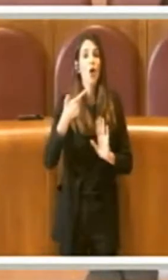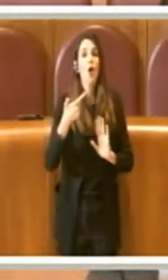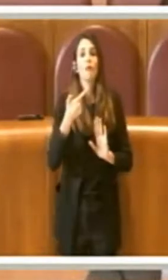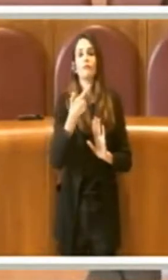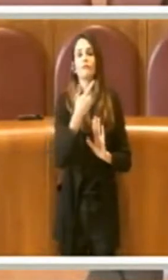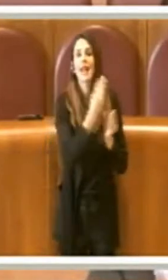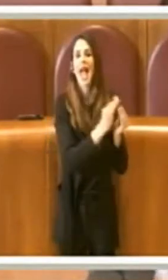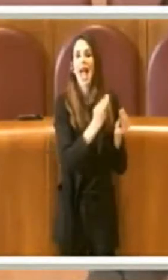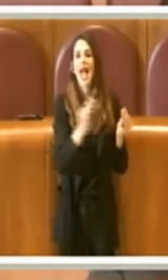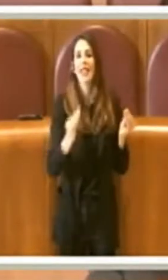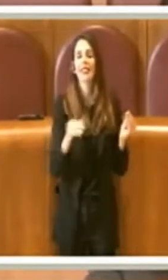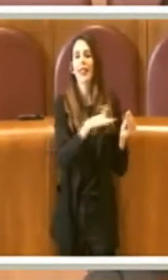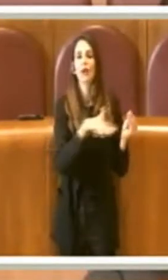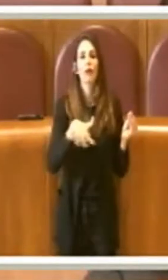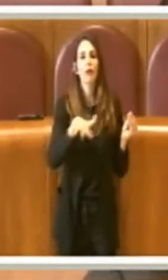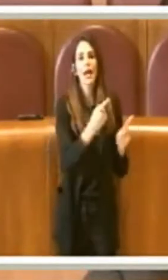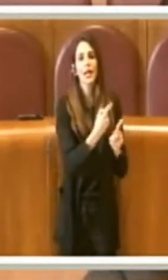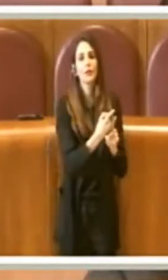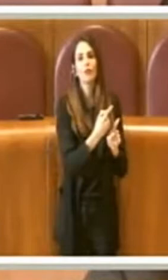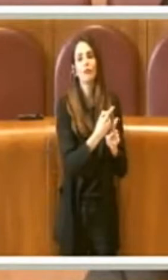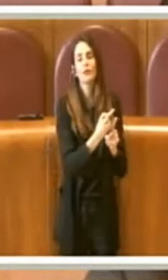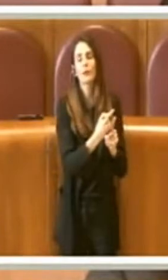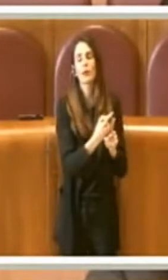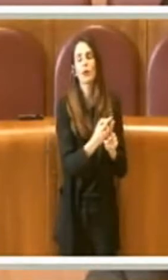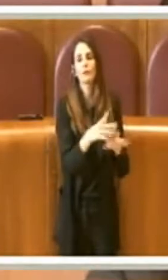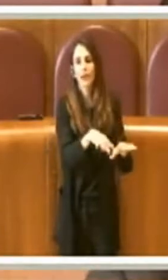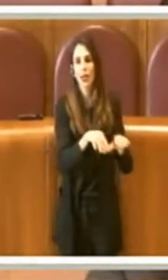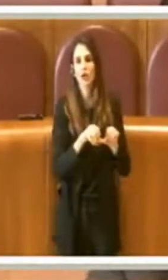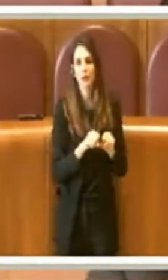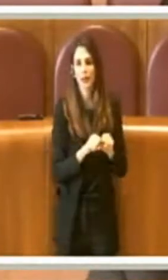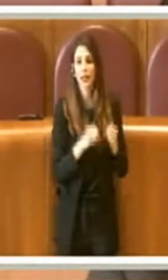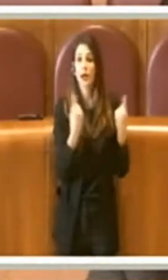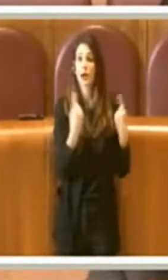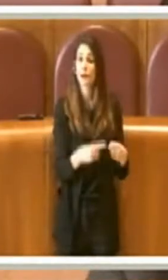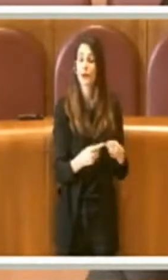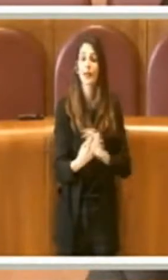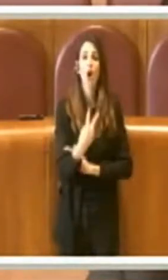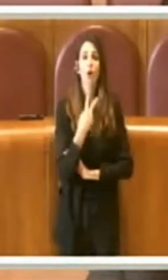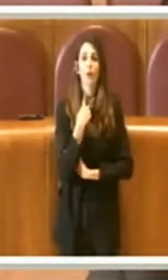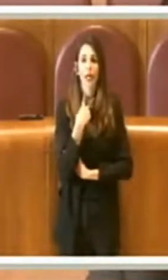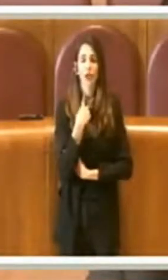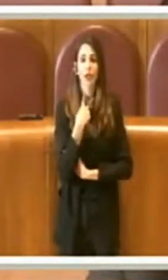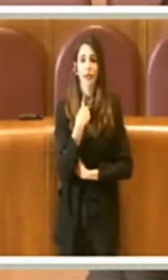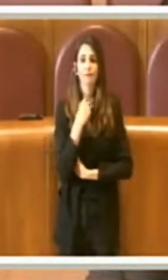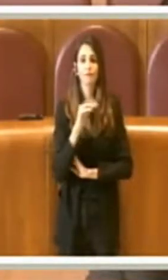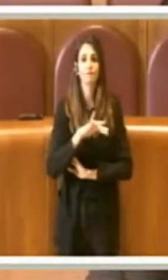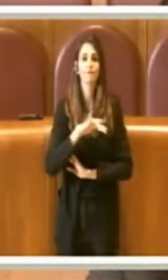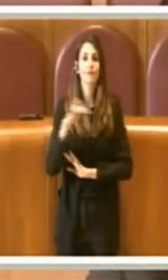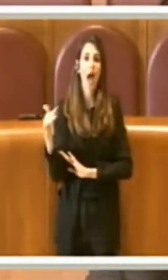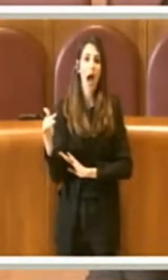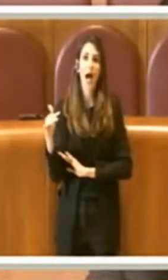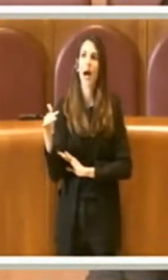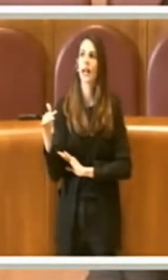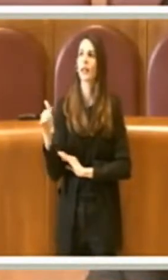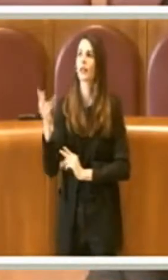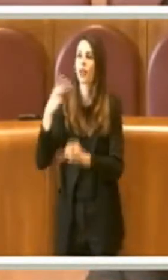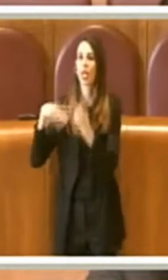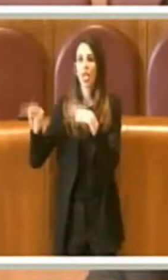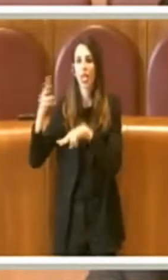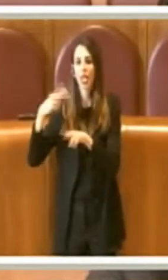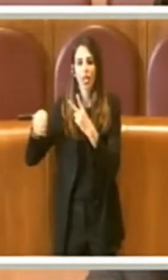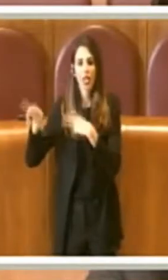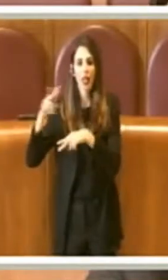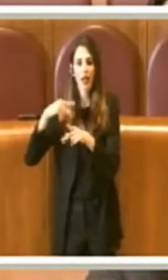dobbiamo recepire, per cui questa è una variazione, io direi, obbligatoria. Dall'altra parte ci si lamenta